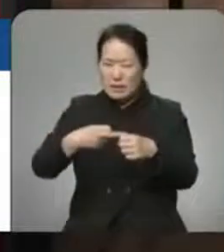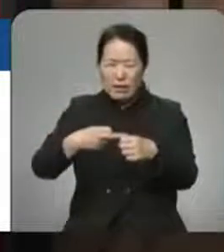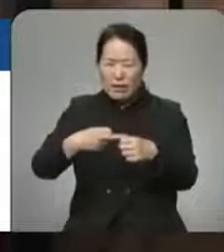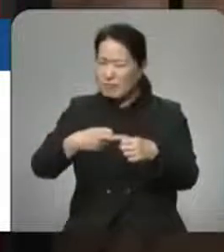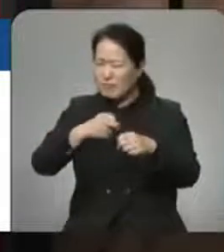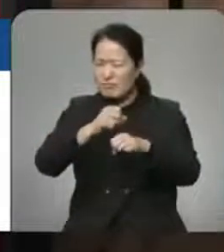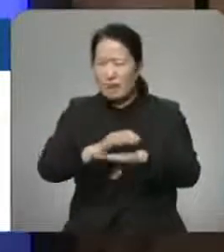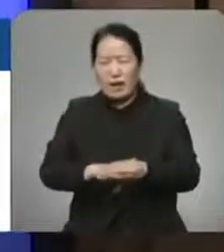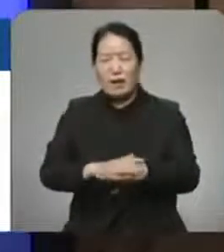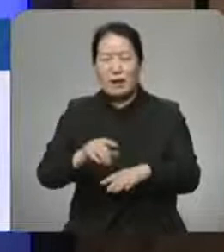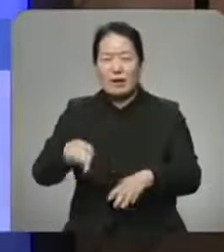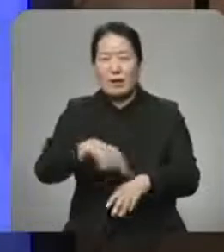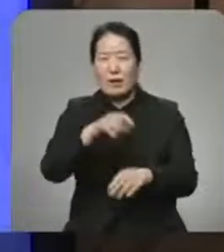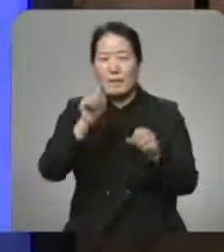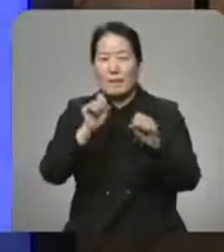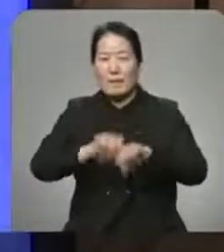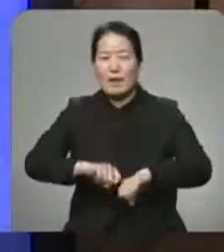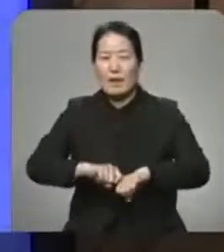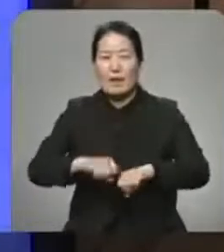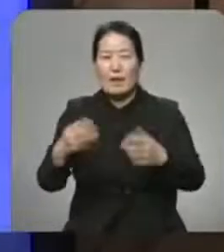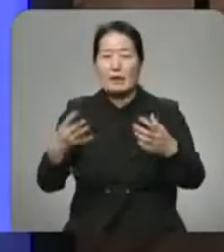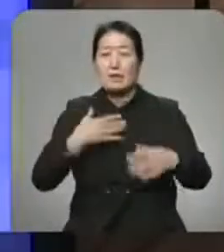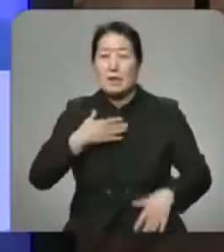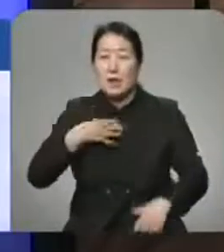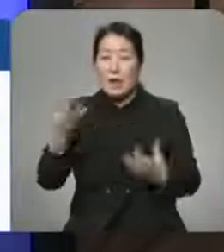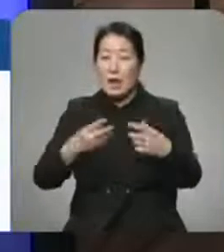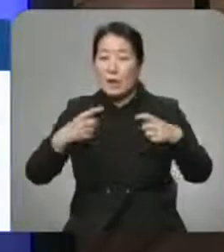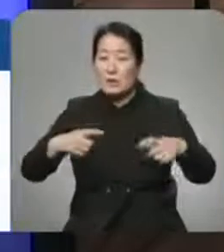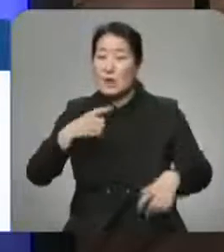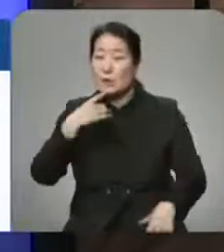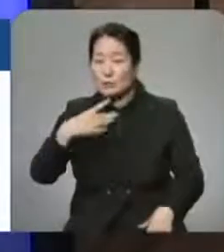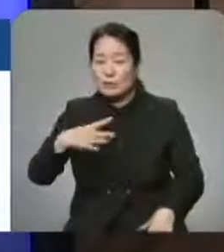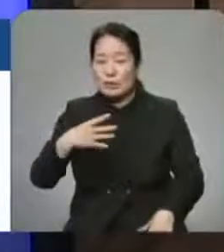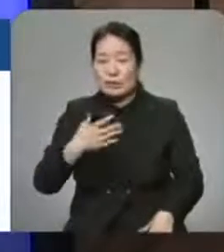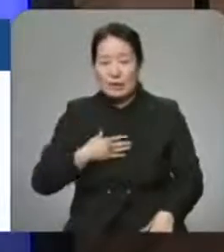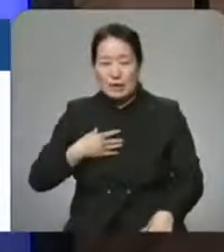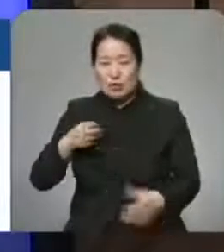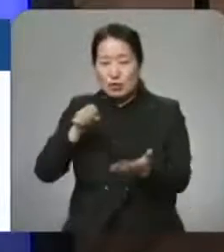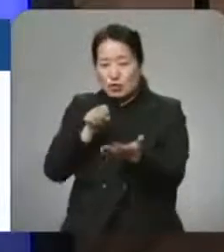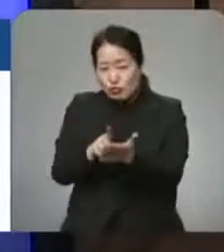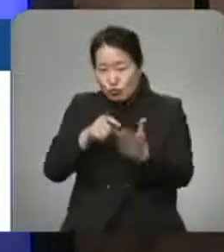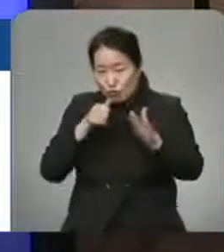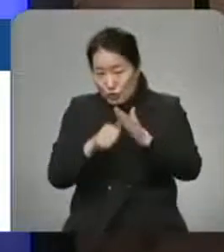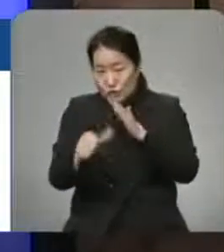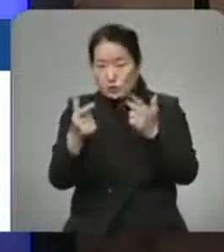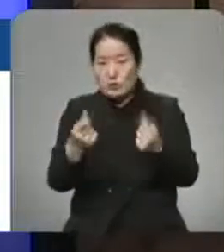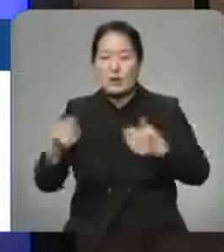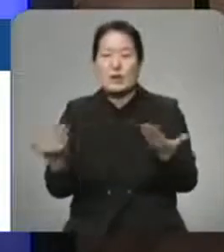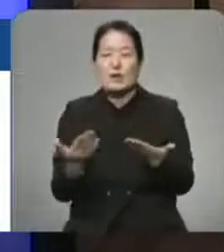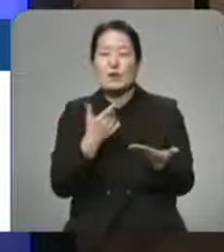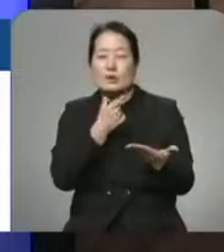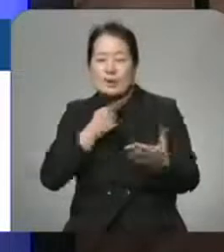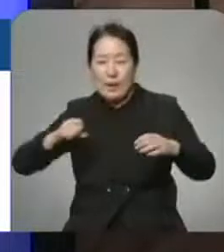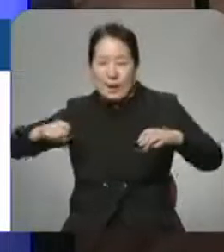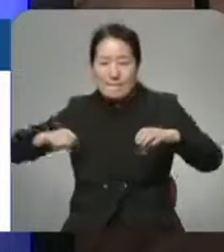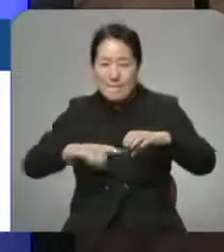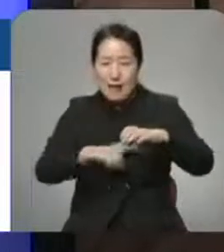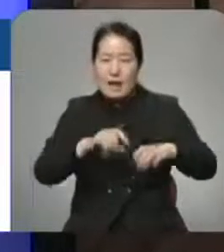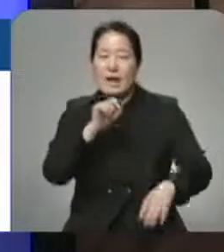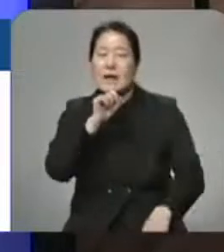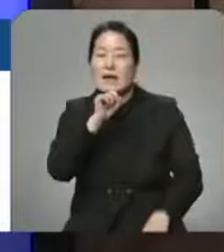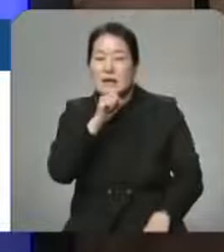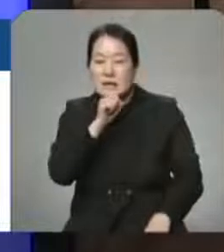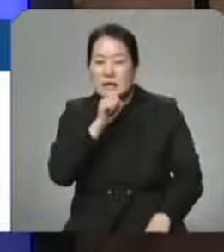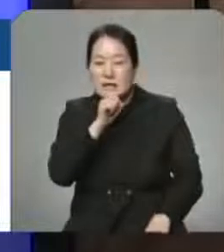이래서 말하는 것입니다. 저는 강원도밖에 없습니다. 저는 손흥민 선수처럼 일하고 싶습니다. 골을 내는, 일의